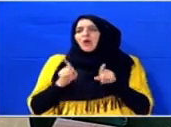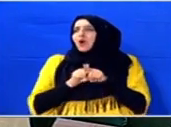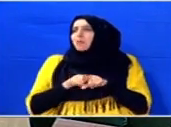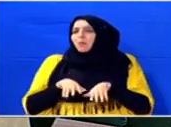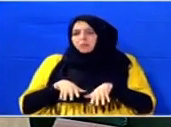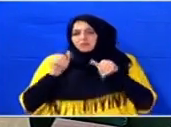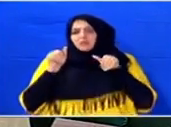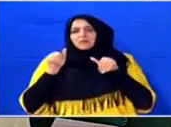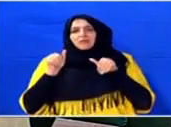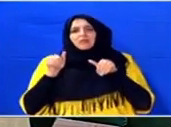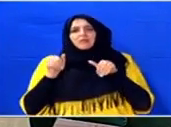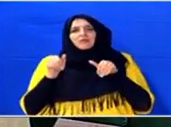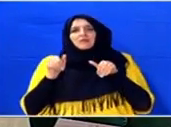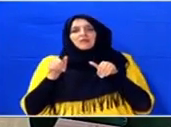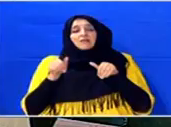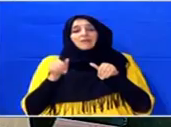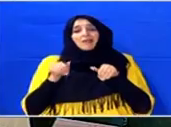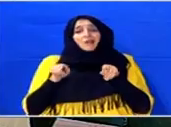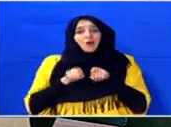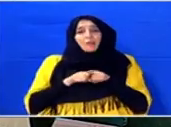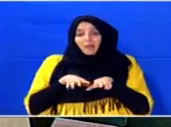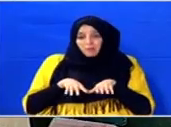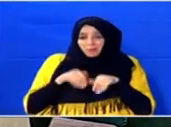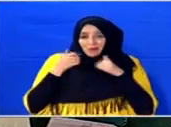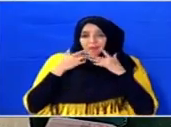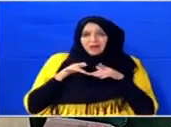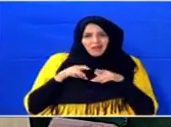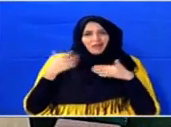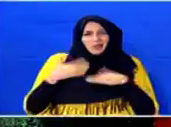استقلت مع سبق الاصرار